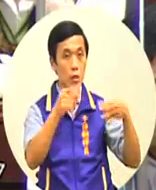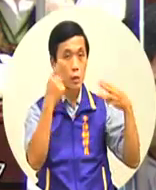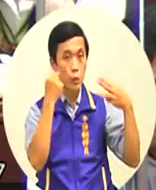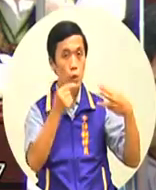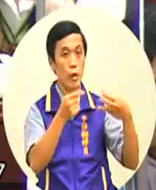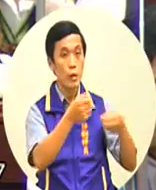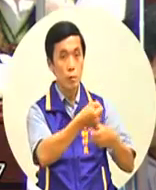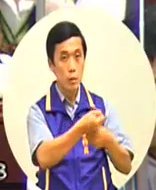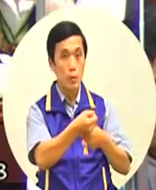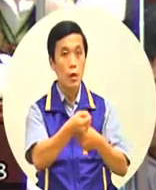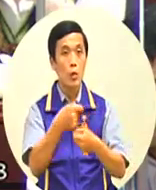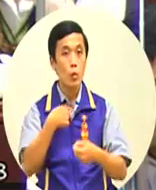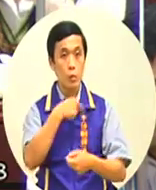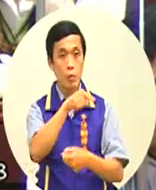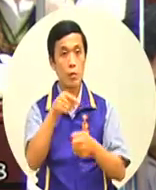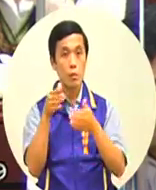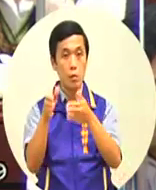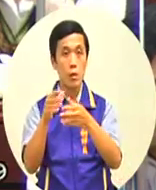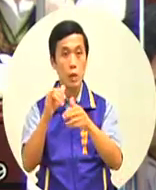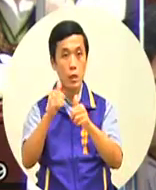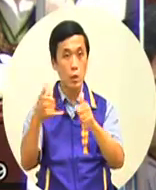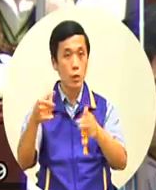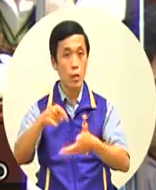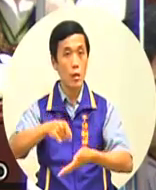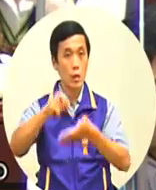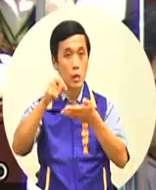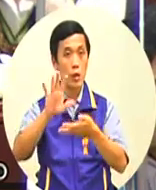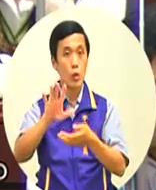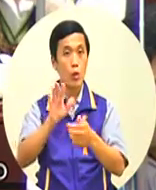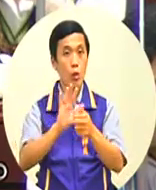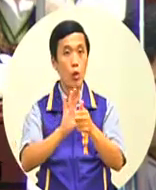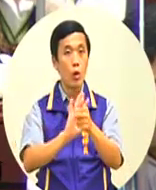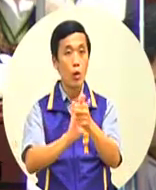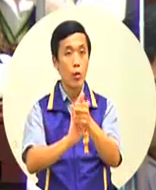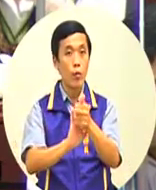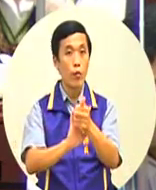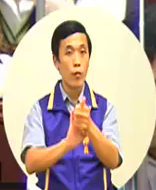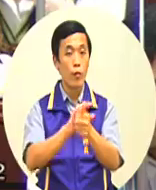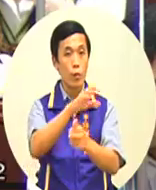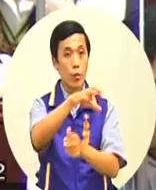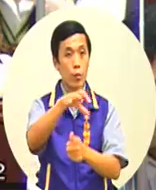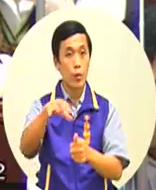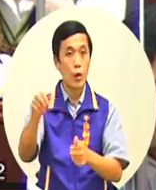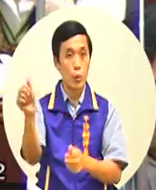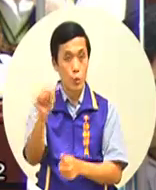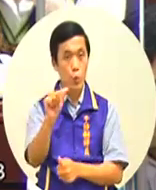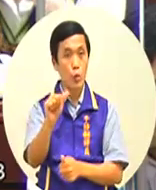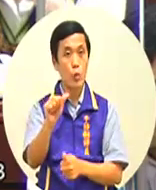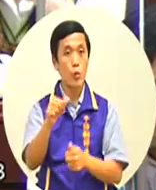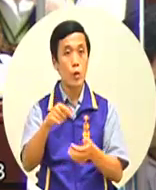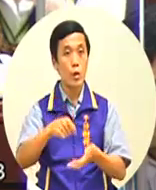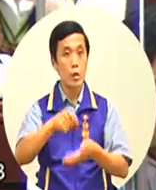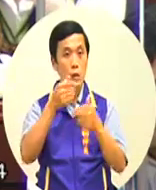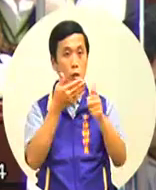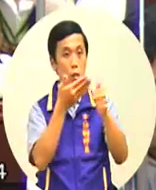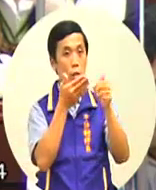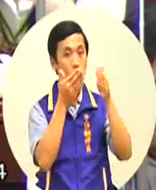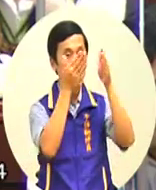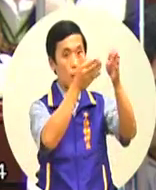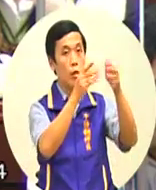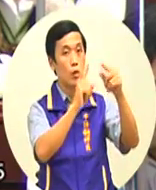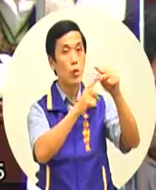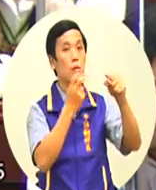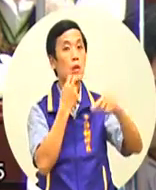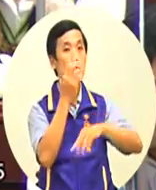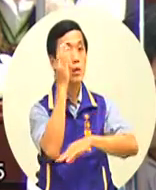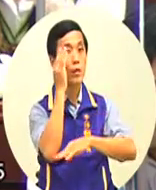们已经把议员所提我们有五个服务员的需求呢已经提到中央原民会的公采委员会，我们